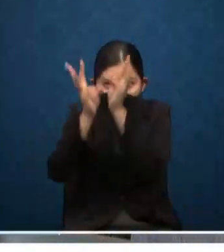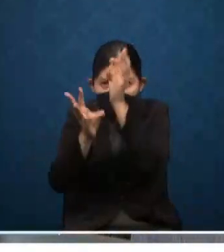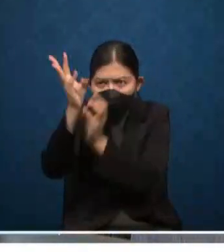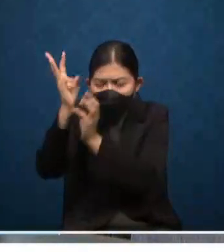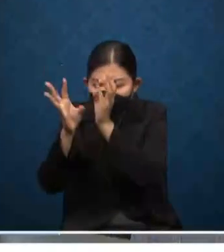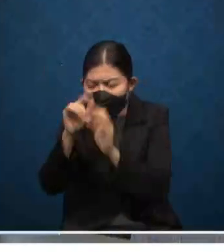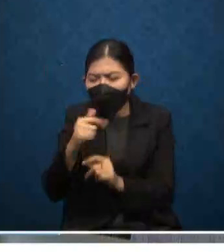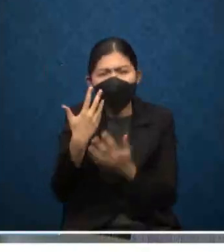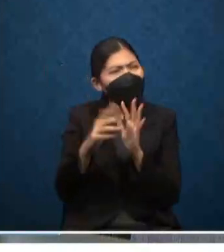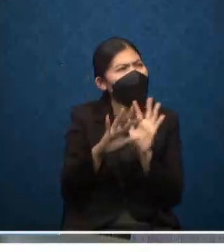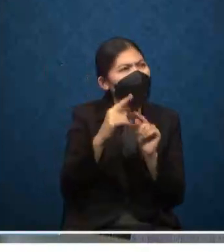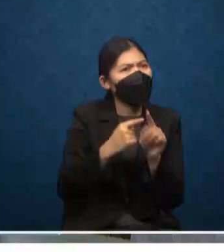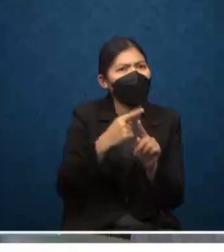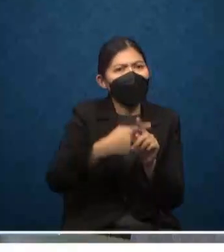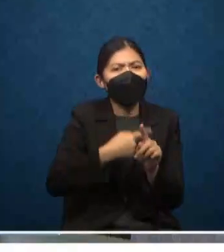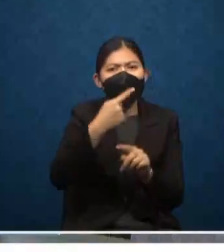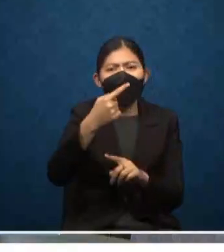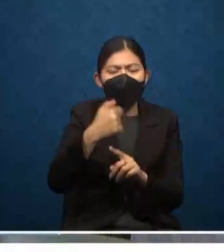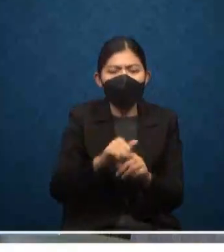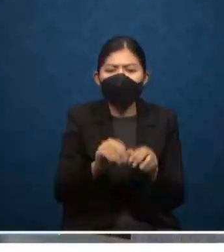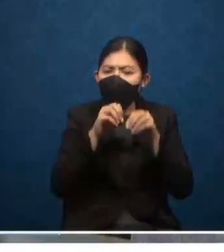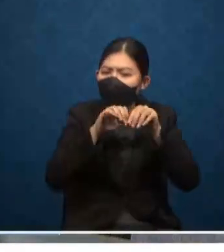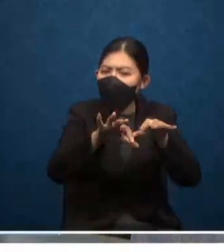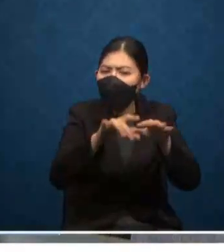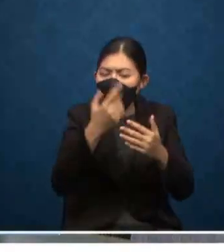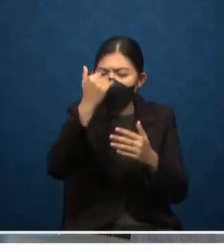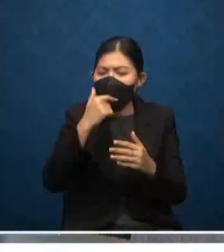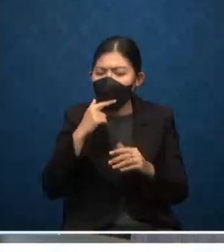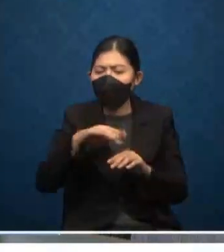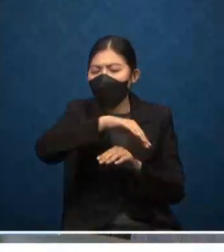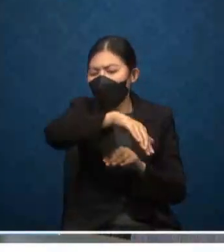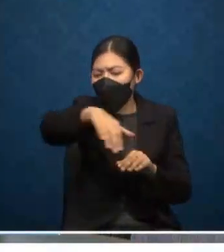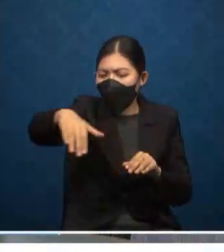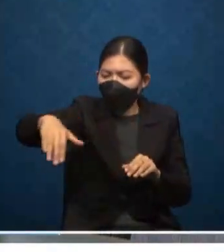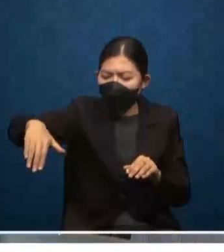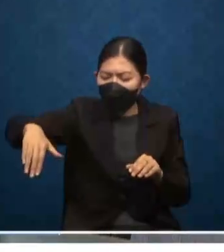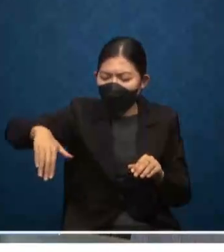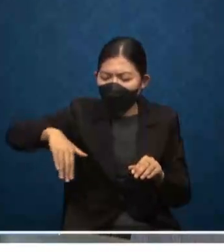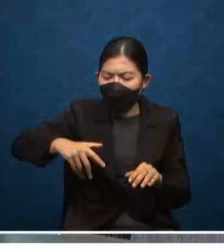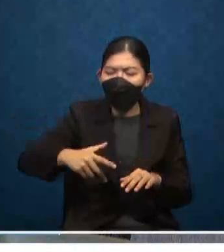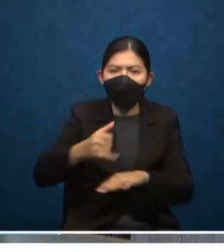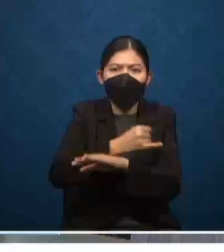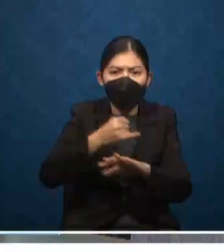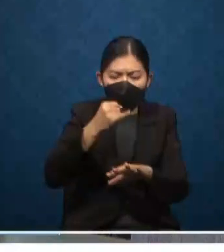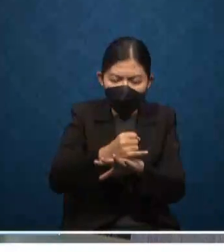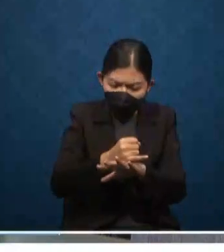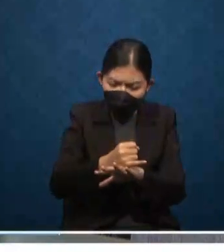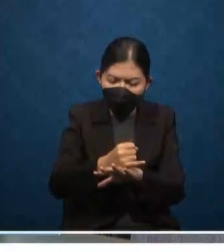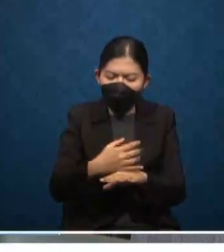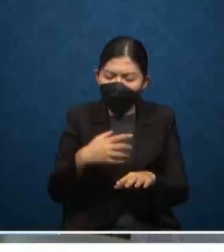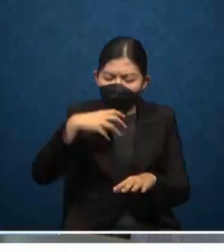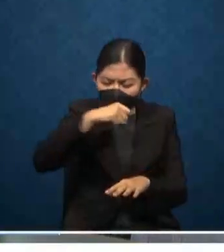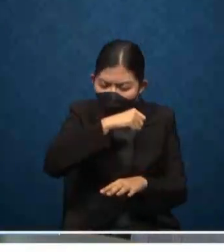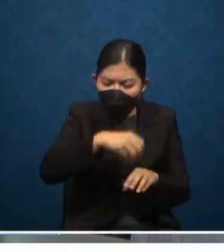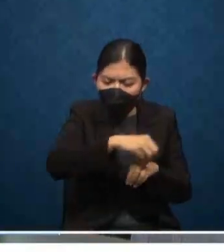องๆในเรื่องของที่เรียกว่าหิมะดำรอบๆอาณาบริเวณของไร่อ้อยนั้นเมื่อมีปัญหา